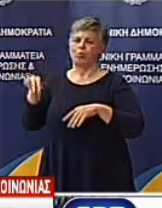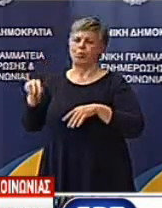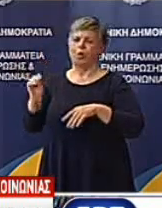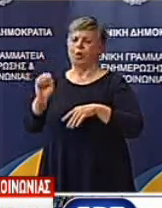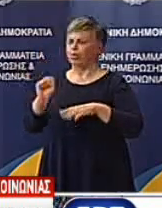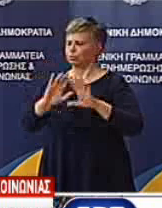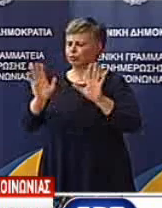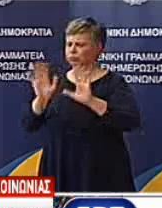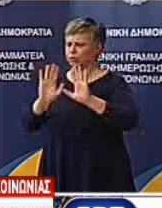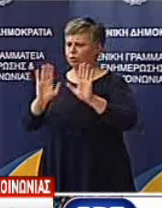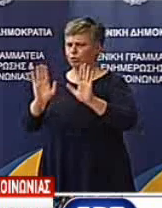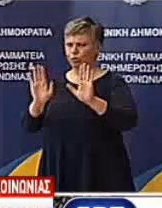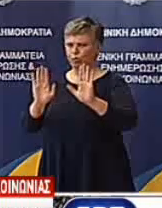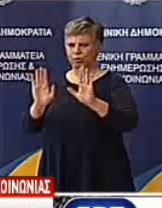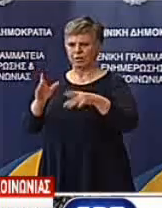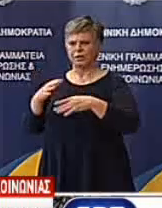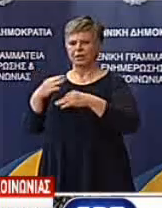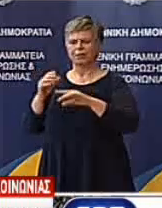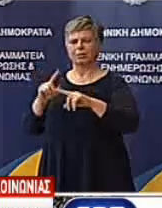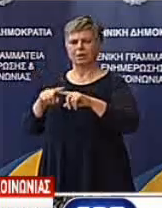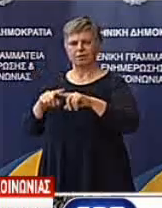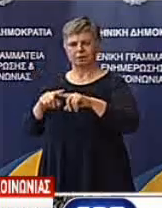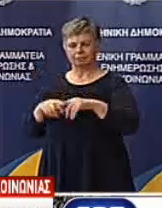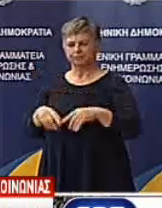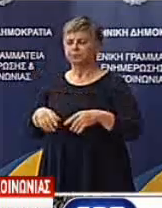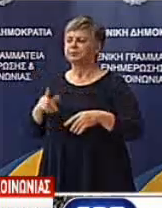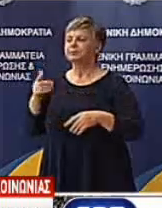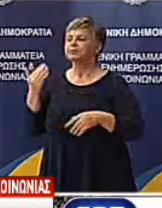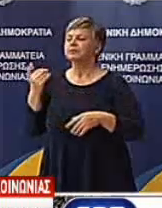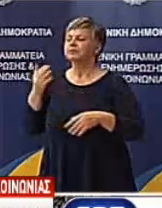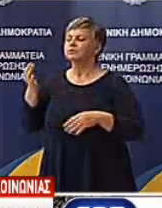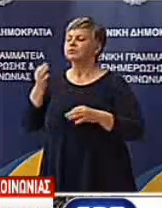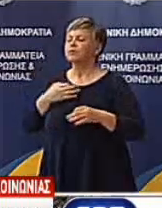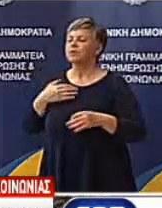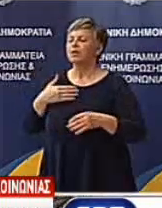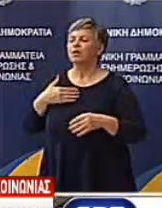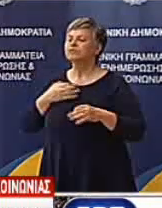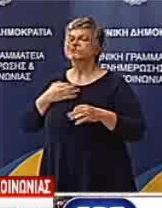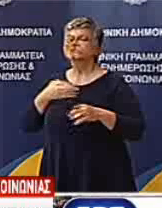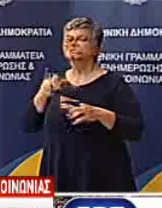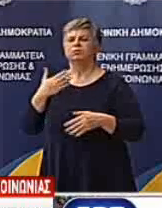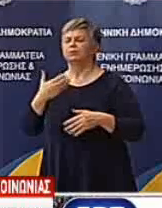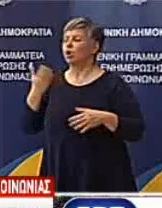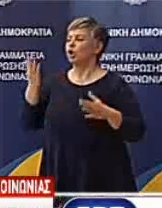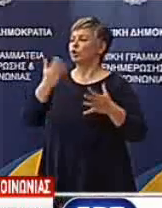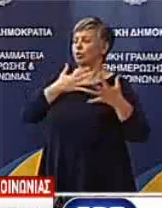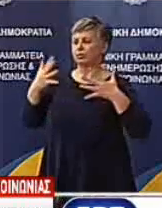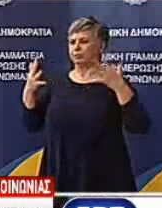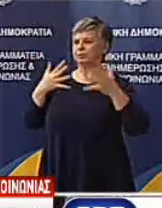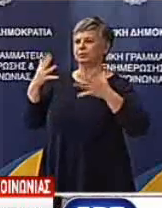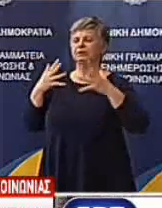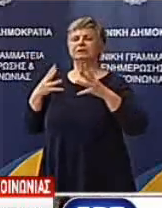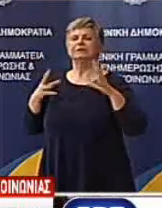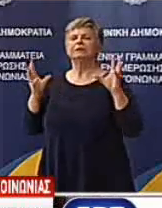αποφύγω. Τώρα να έρθω στην ερώτησή μου. Είπατε ότι δεν ευνηδιαστήκατε με το εύρος που θα πάρει η διασυζήτηση στη διαπραγμάτευση και είπατε